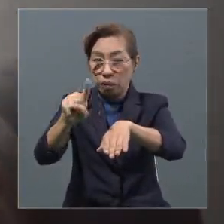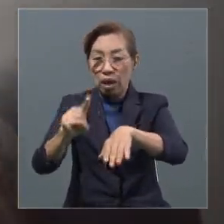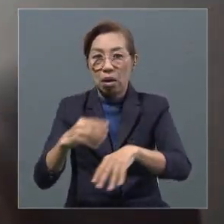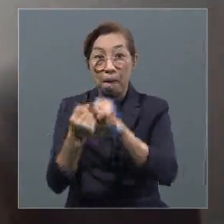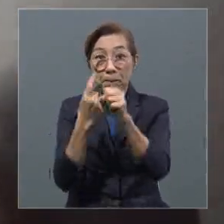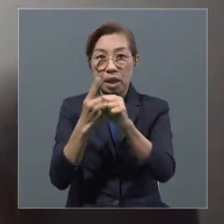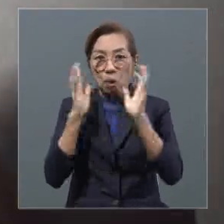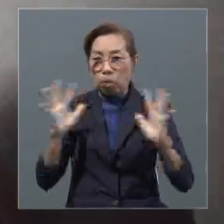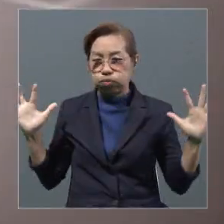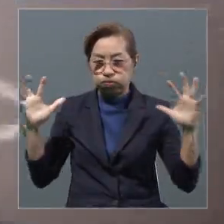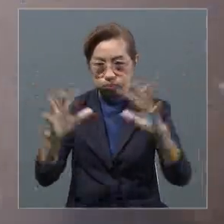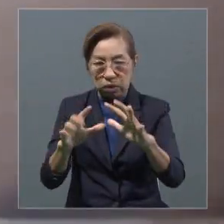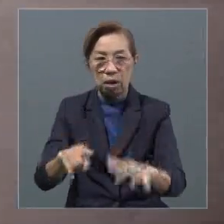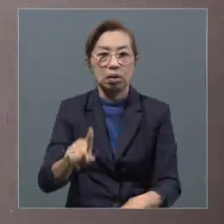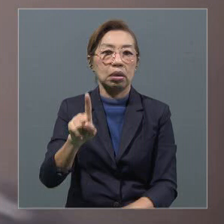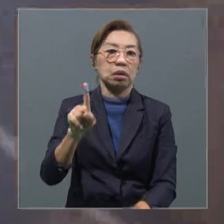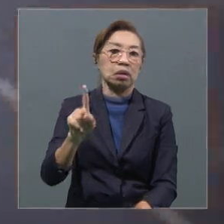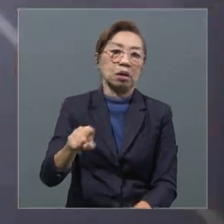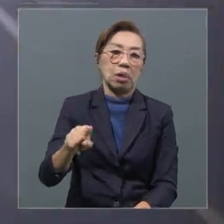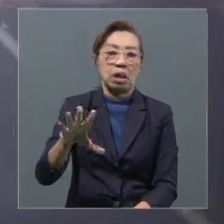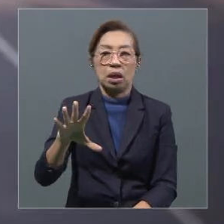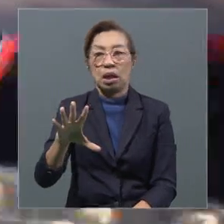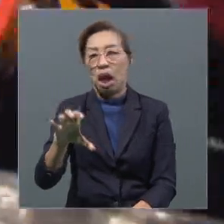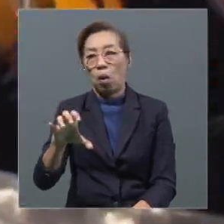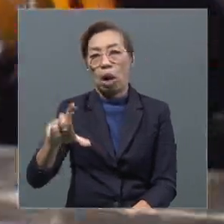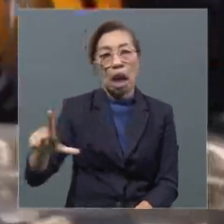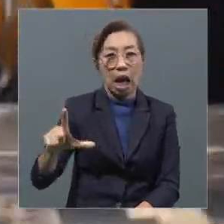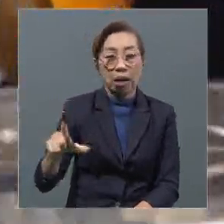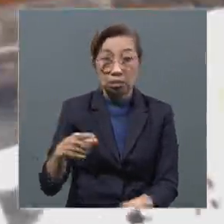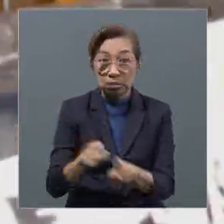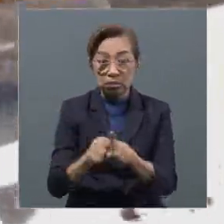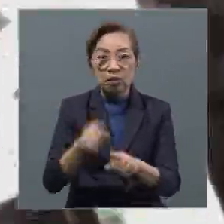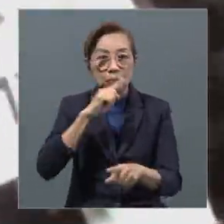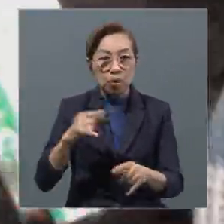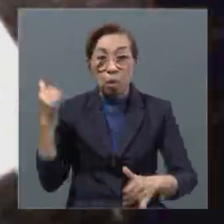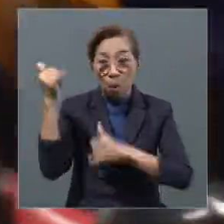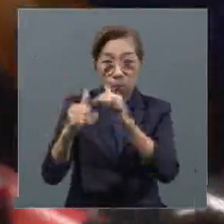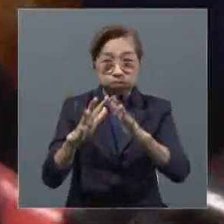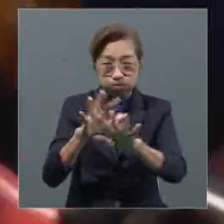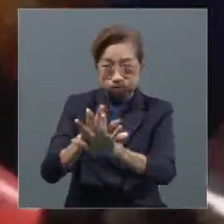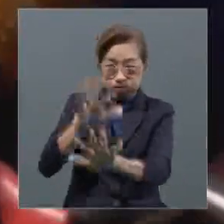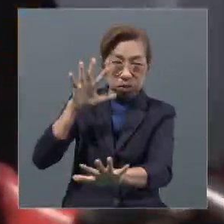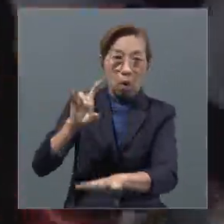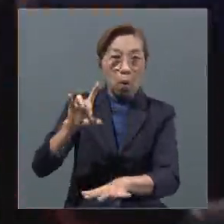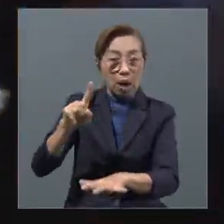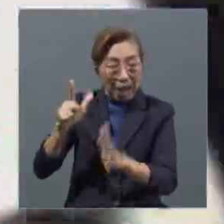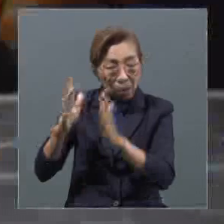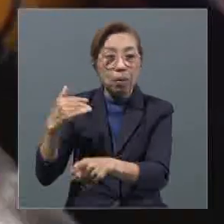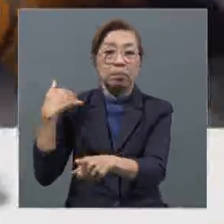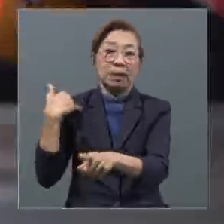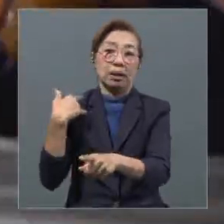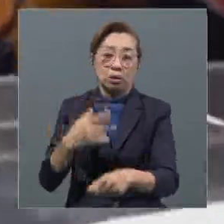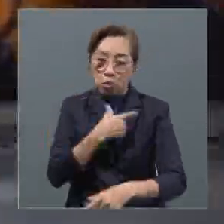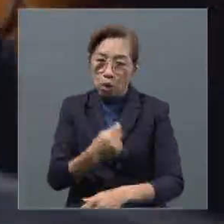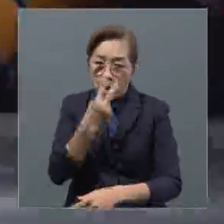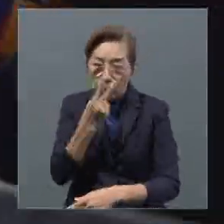นะครับรวมมากกว่า100ล้านคนต่อสนามนับเป็นกีฬาที่มีผู้ชมมากที่สุดครับและมีมูลค่าการตลาดสูงทำให้หลายประเท